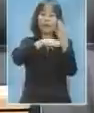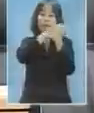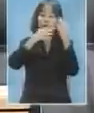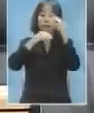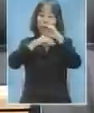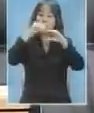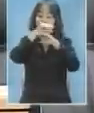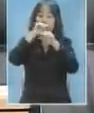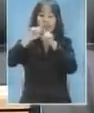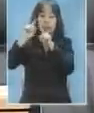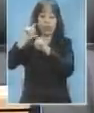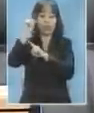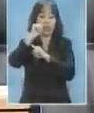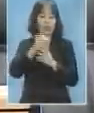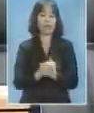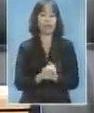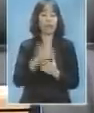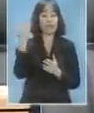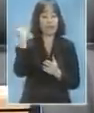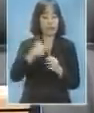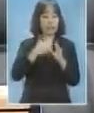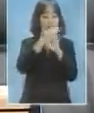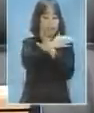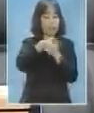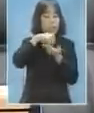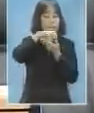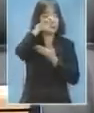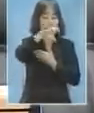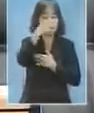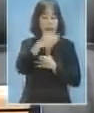การผมเคยเรียนท่านประธานว่า